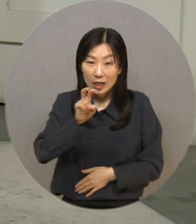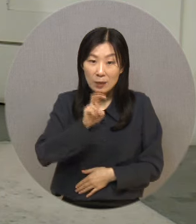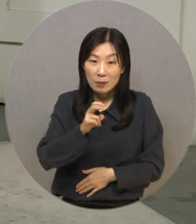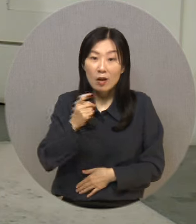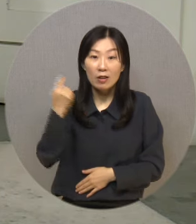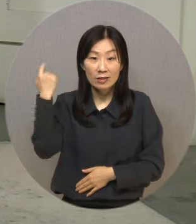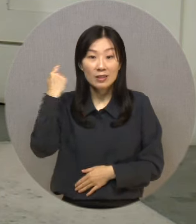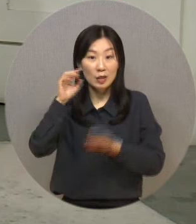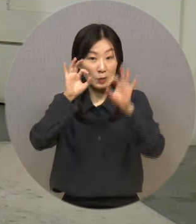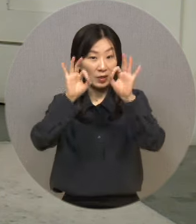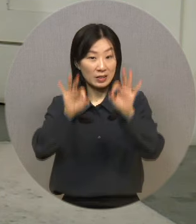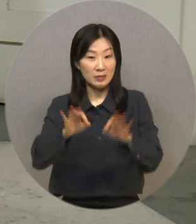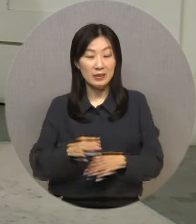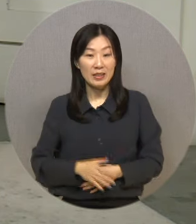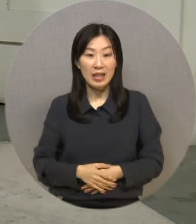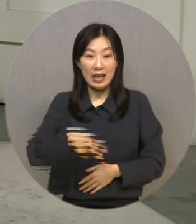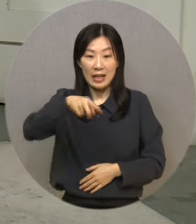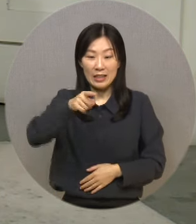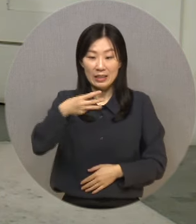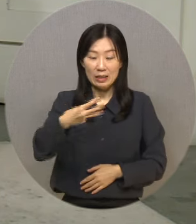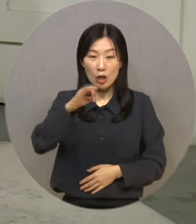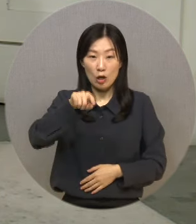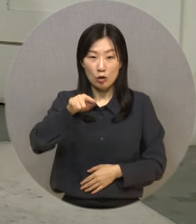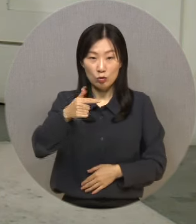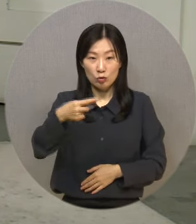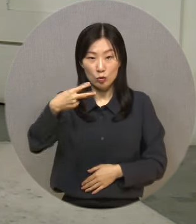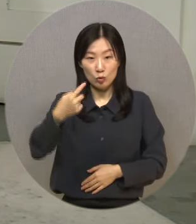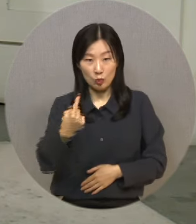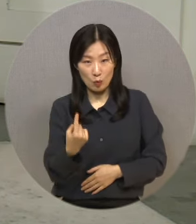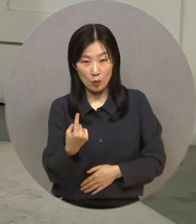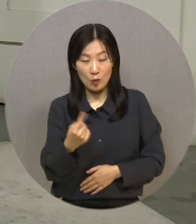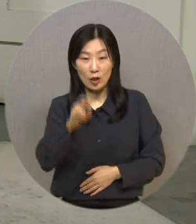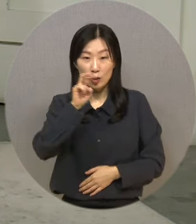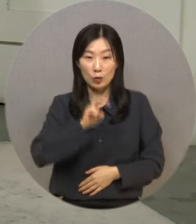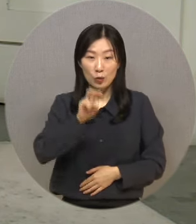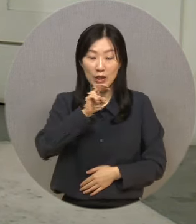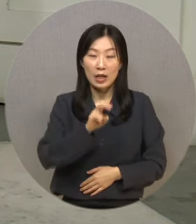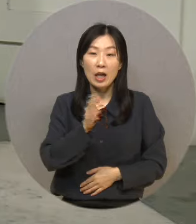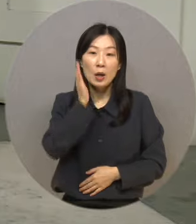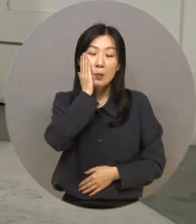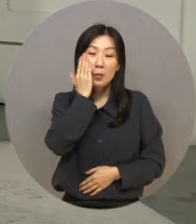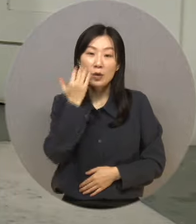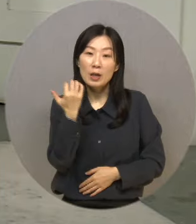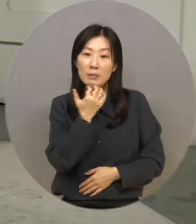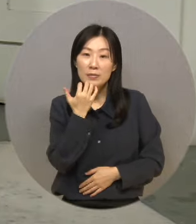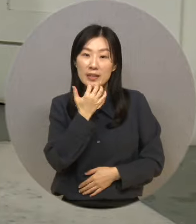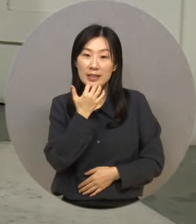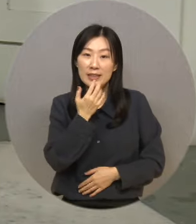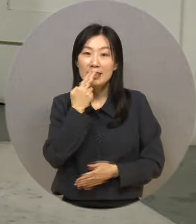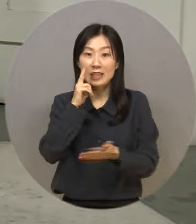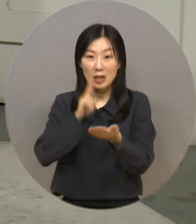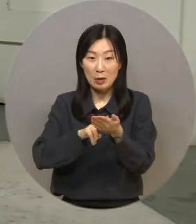들어보겠습니다. 네, 선음도의 네, 네. 보랏빛 엽서. 네, 엽서. 들어주세요. 전국에 배달됩니다. 네.